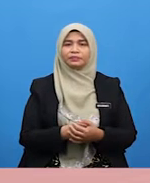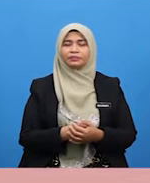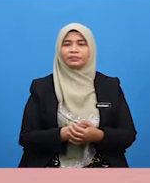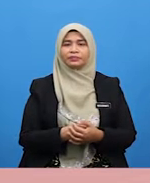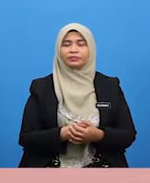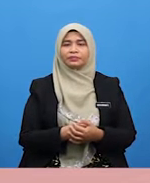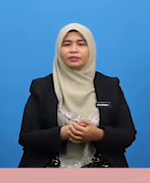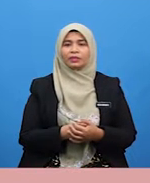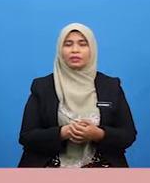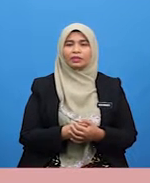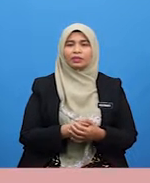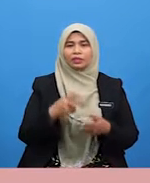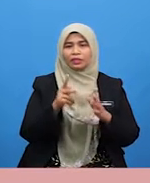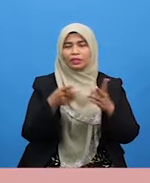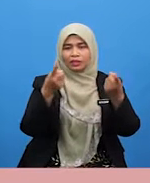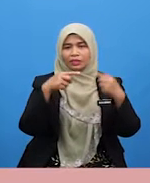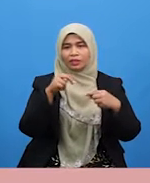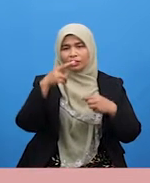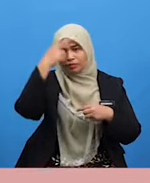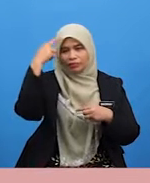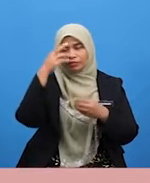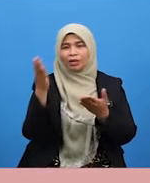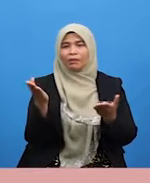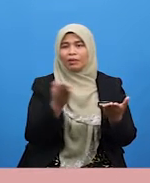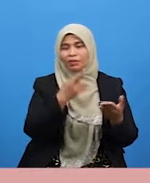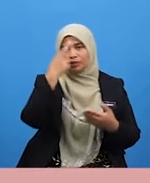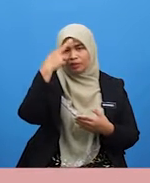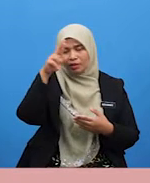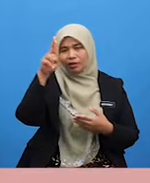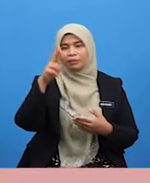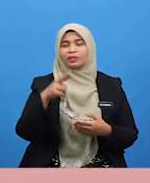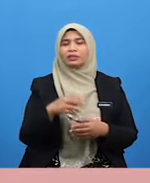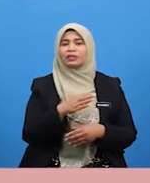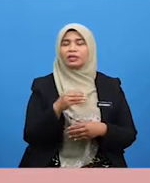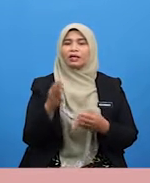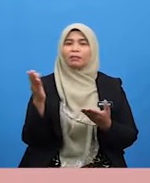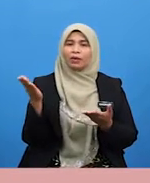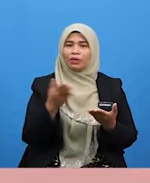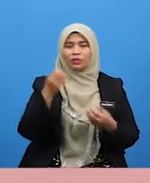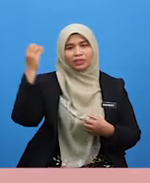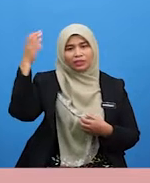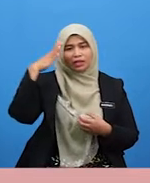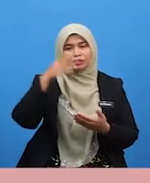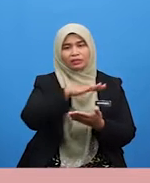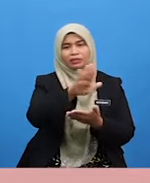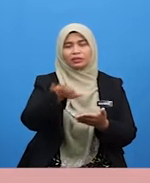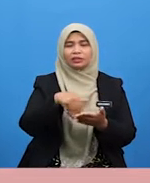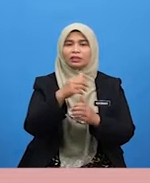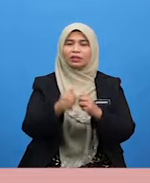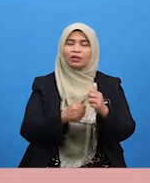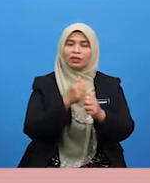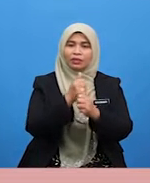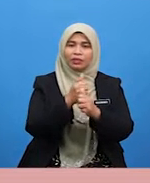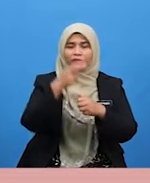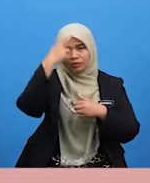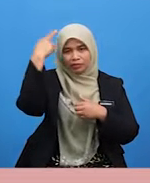wasallam kedatangannya membawa rahmat kepada seluruh alam. Sudah tentu membawa cahaya ke seluruh alam. Rasulullah sallallahu